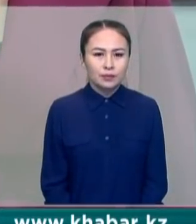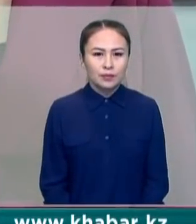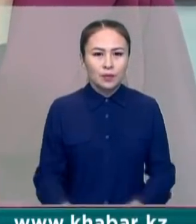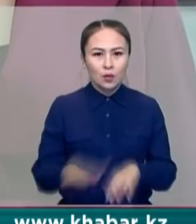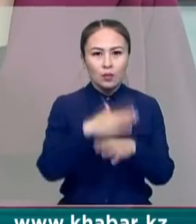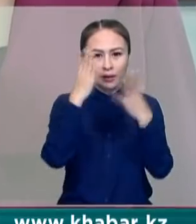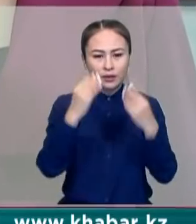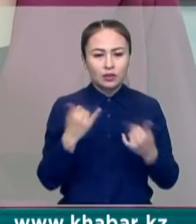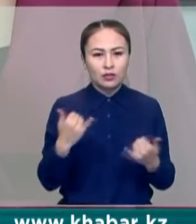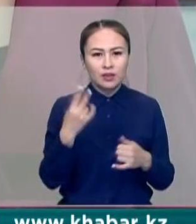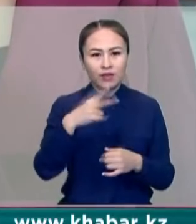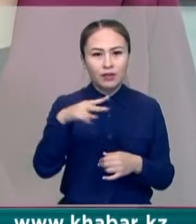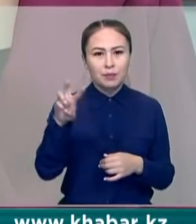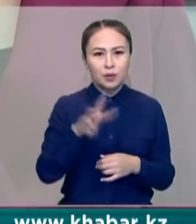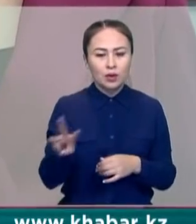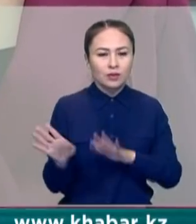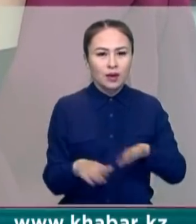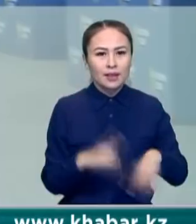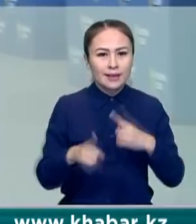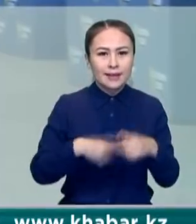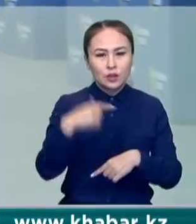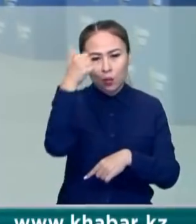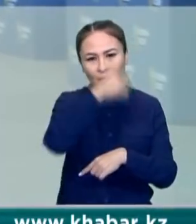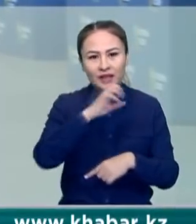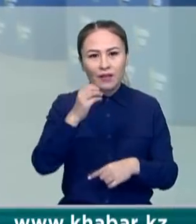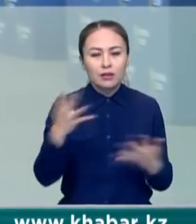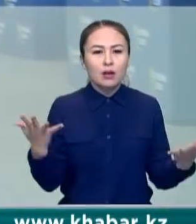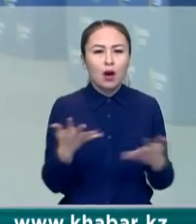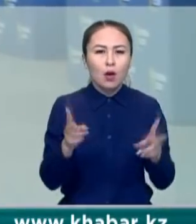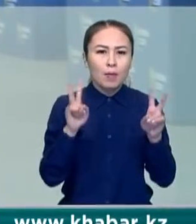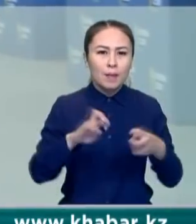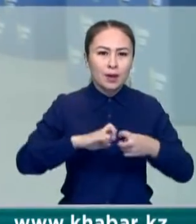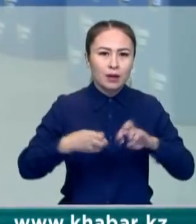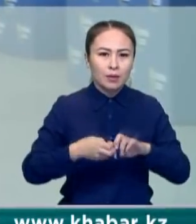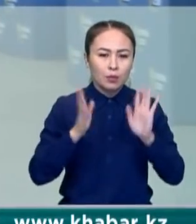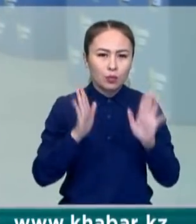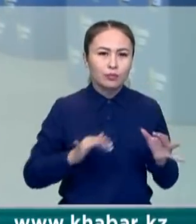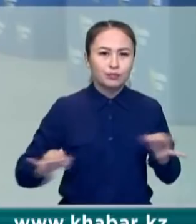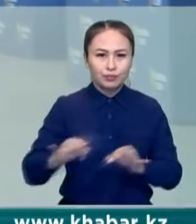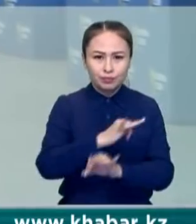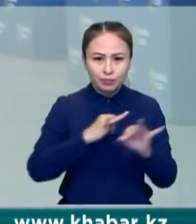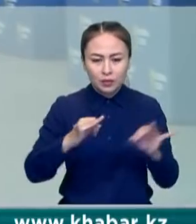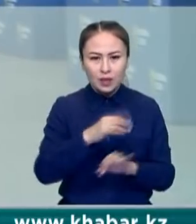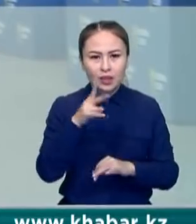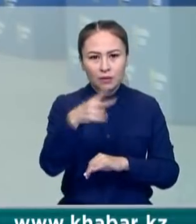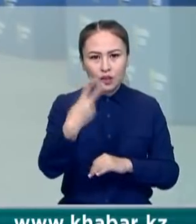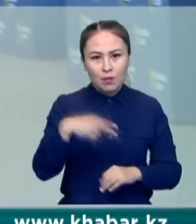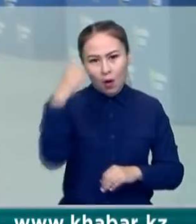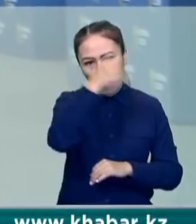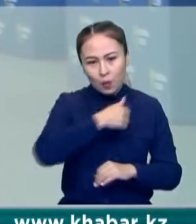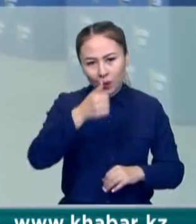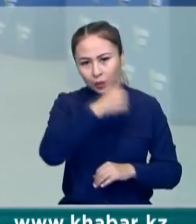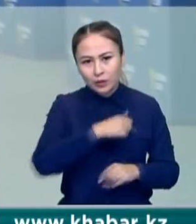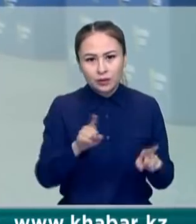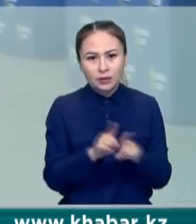Қайырлы күн, азамат. Енді 20 минуттан соң келер жылы Еуразияға қандай қауіп төніп тұрған білетін боламыз. Яғни 2020 жылы